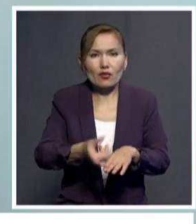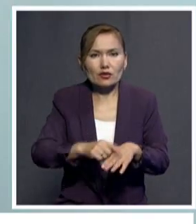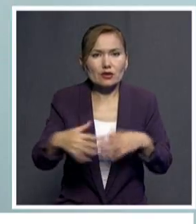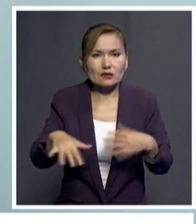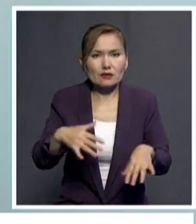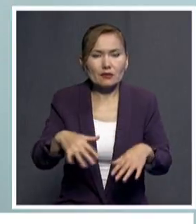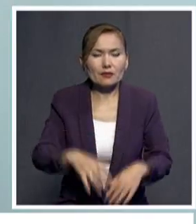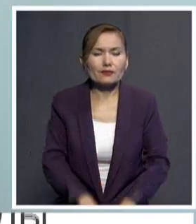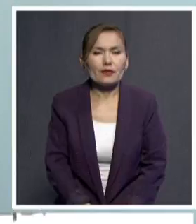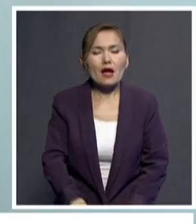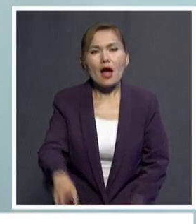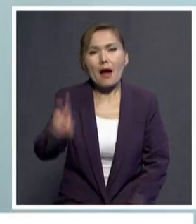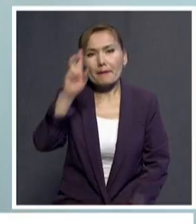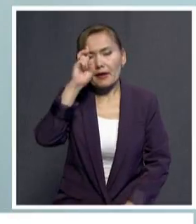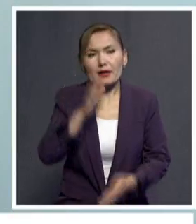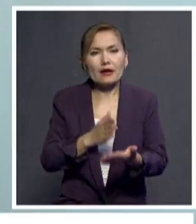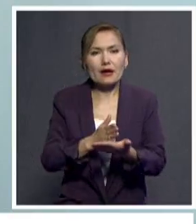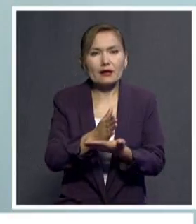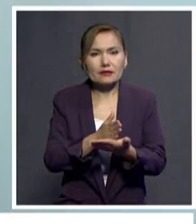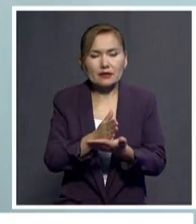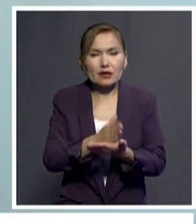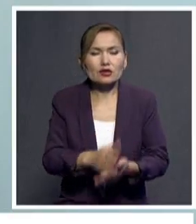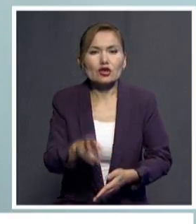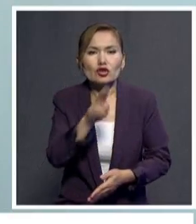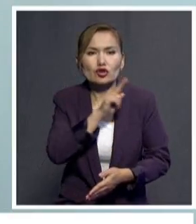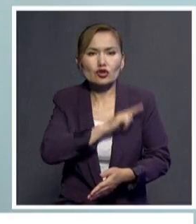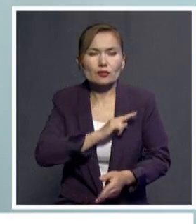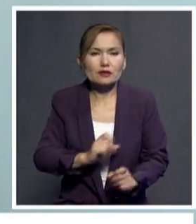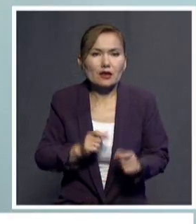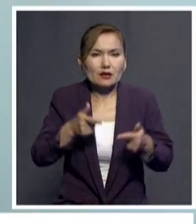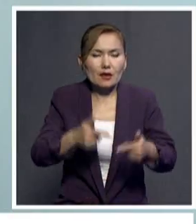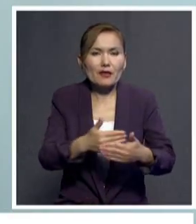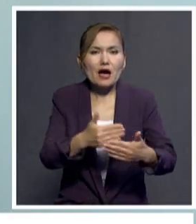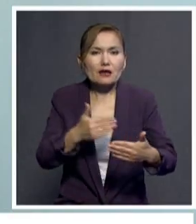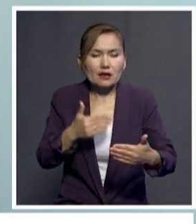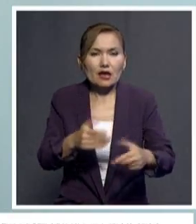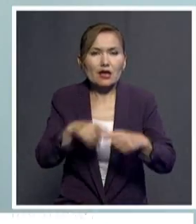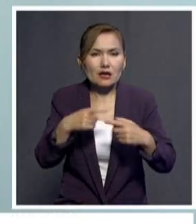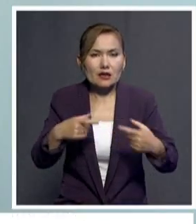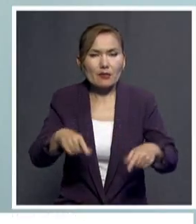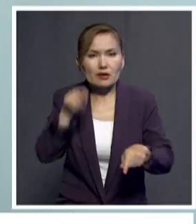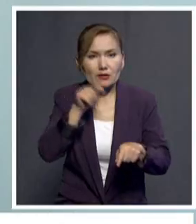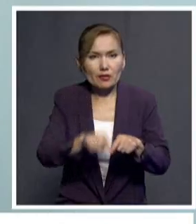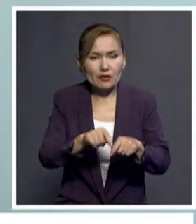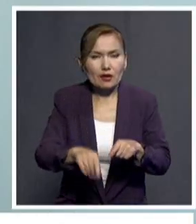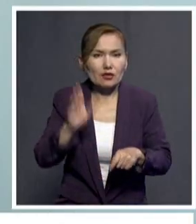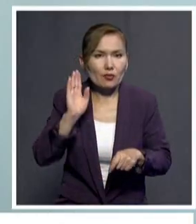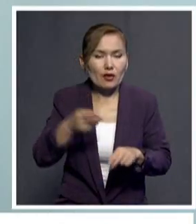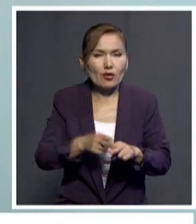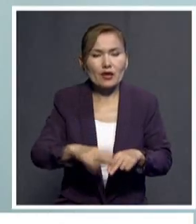Мемлекеттік қызметке кіруші үміткерге қойылатын бірінші талап, бұл бірінші кезекте оның